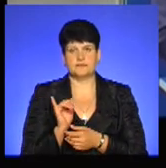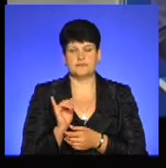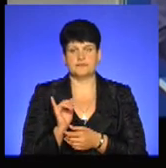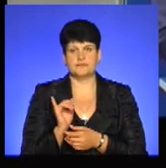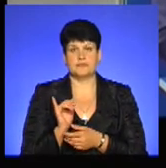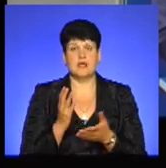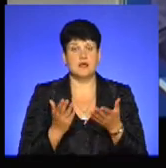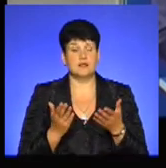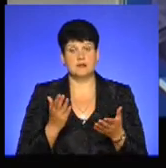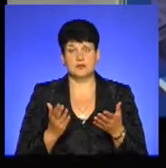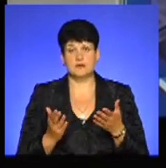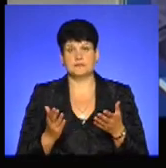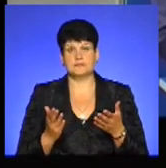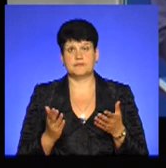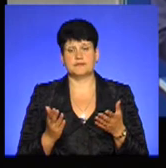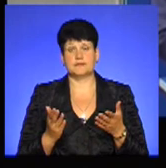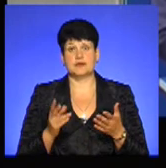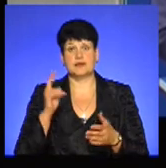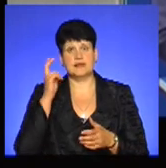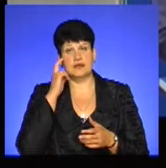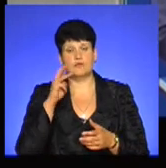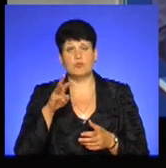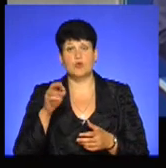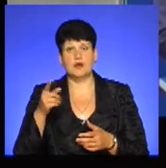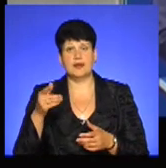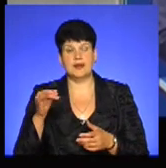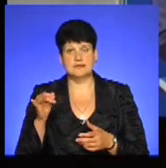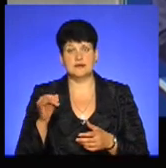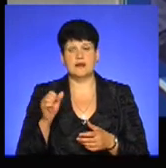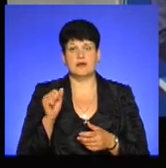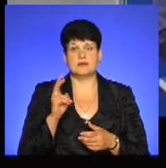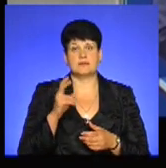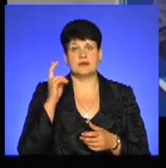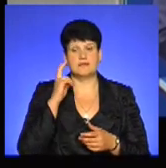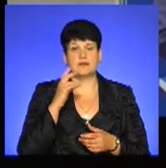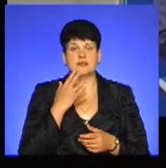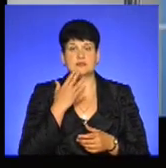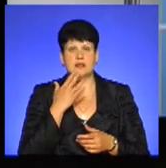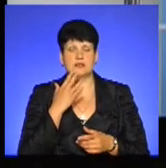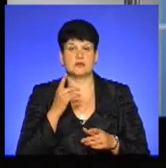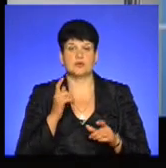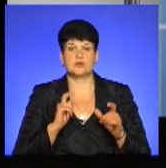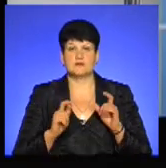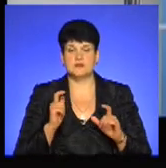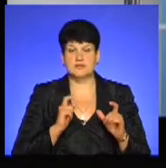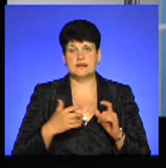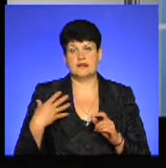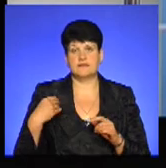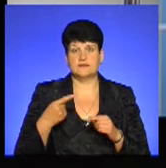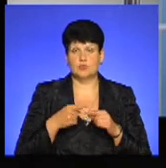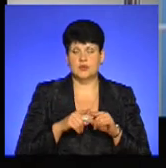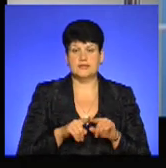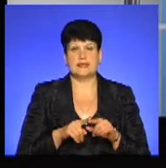Але все-таки і Києво-Могилянська академія, і Київський національний університет, Київська політехніка, Львівська політехніка,